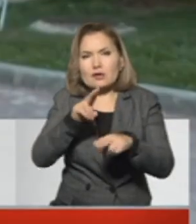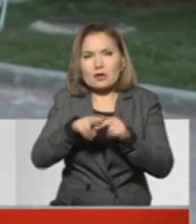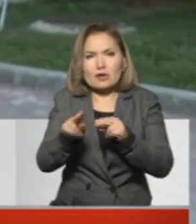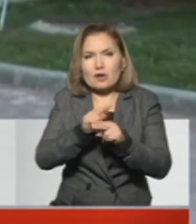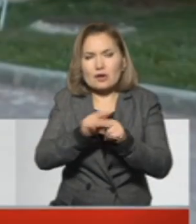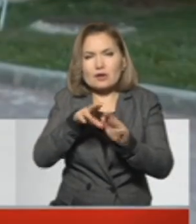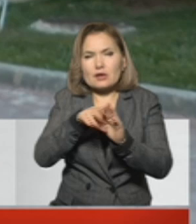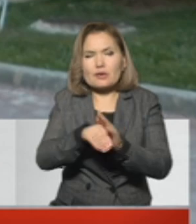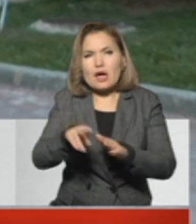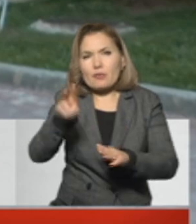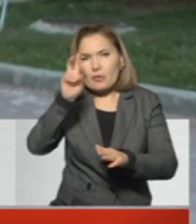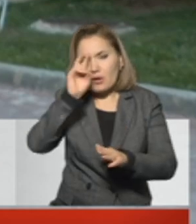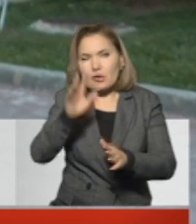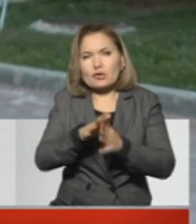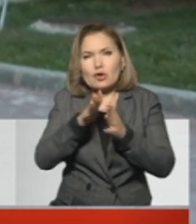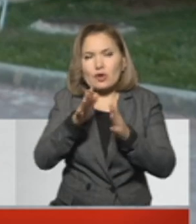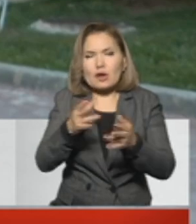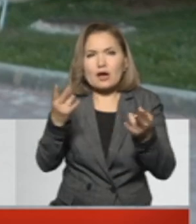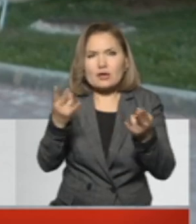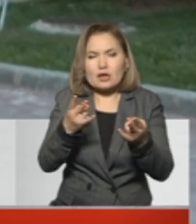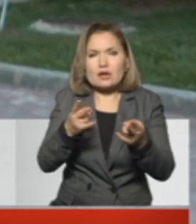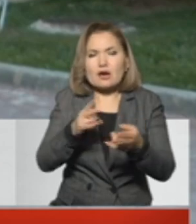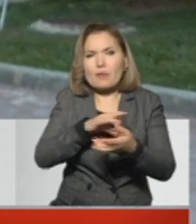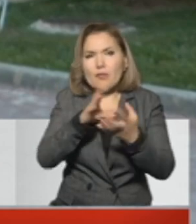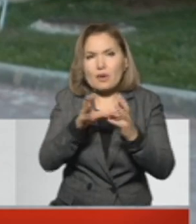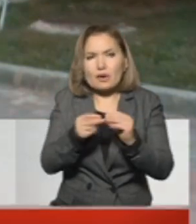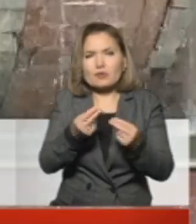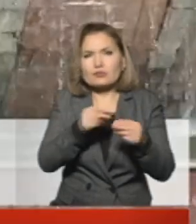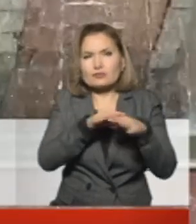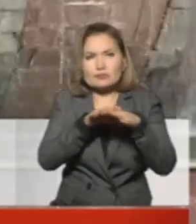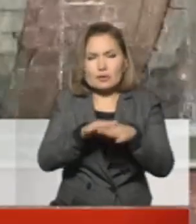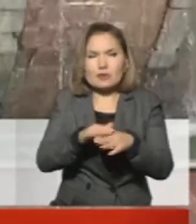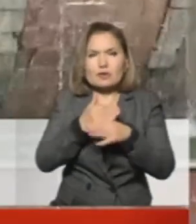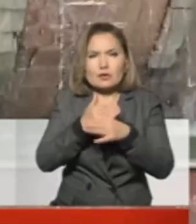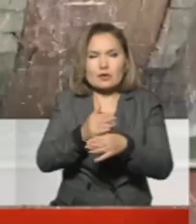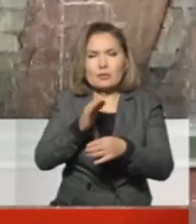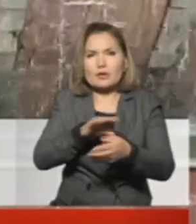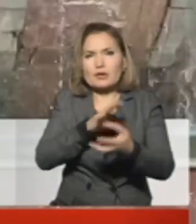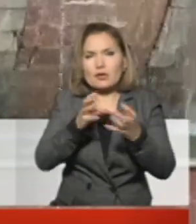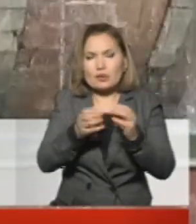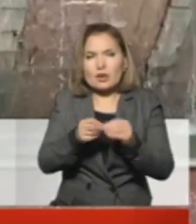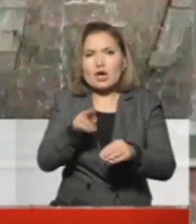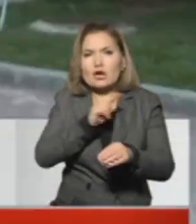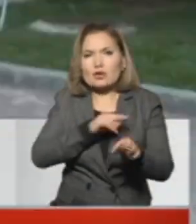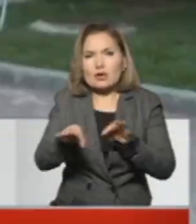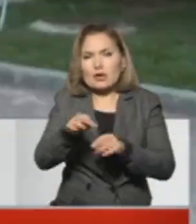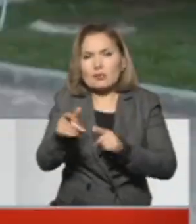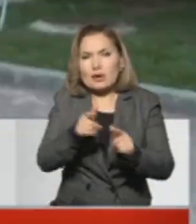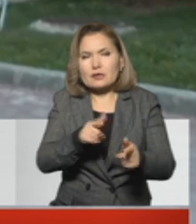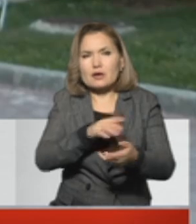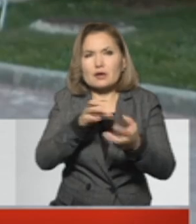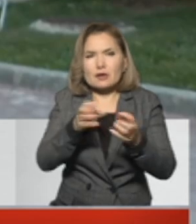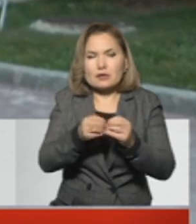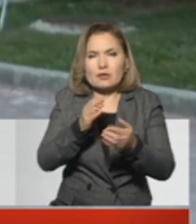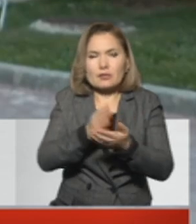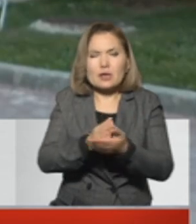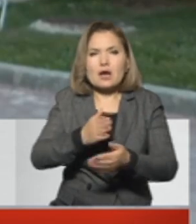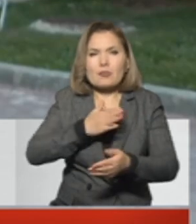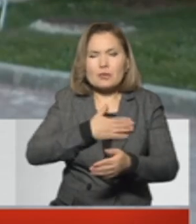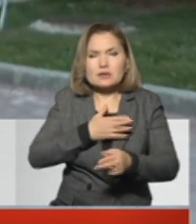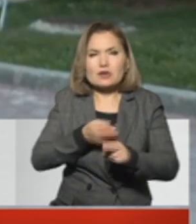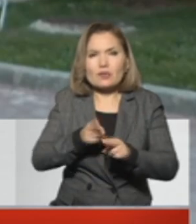мемлекет тарапынан толық қажетті инфрақұрылыммен қамтамасыз етілетін болады. Жобалардың пулы жасақталды. Оны біздер